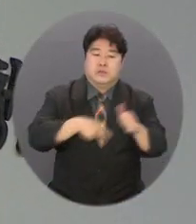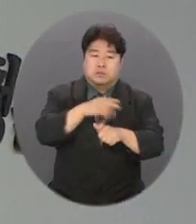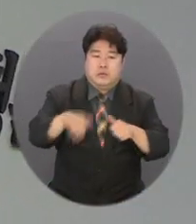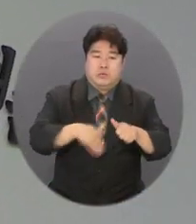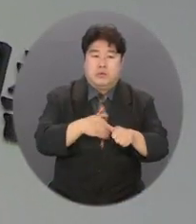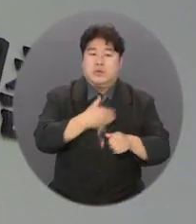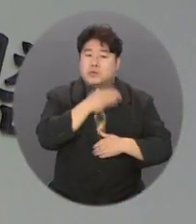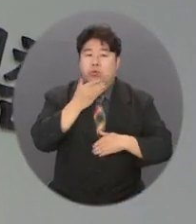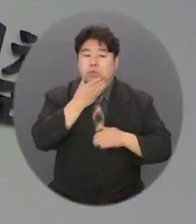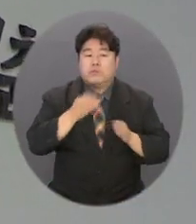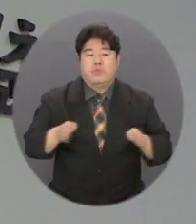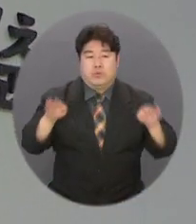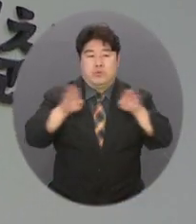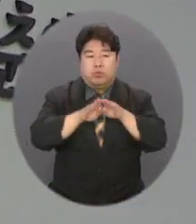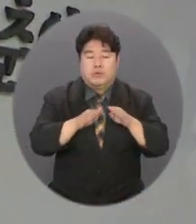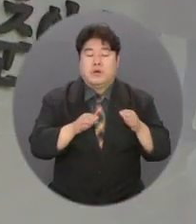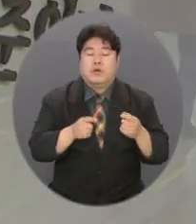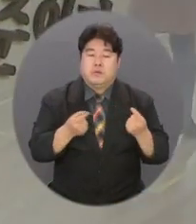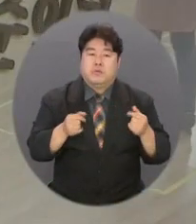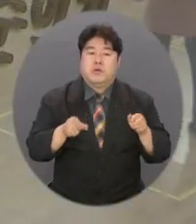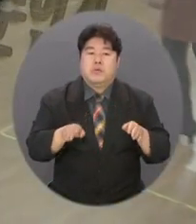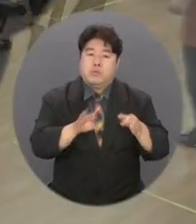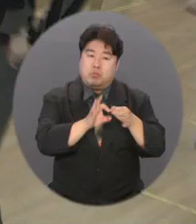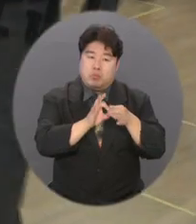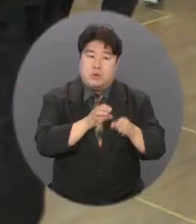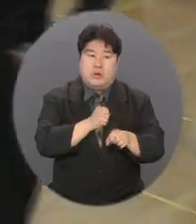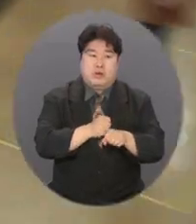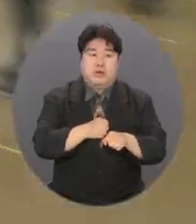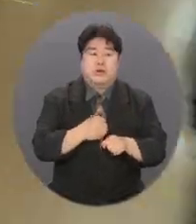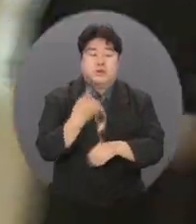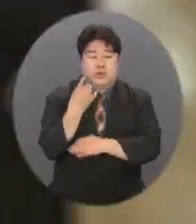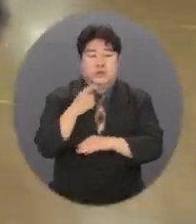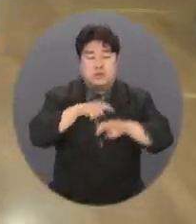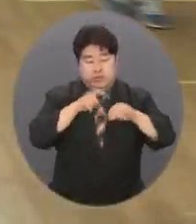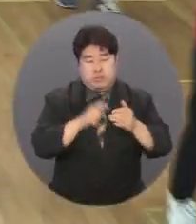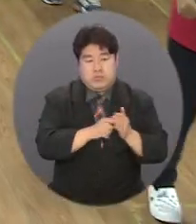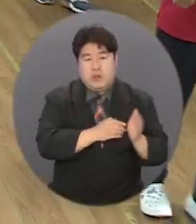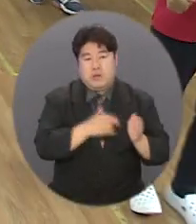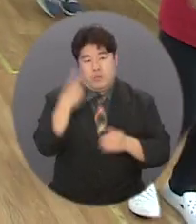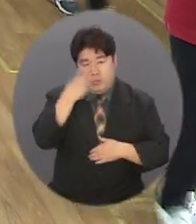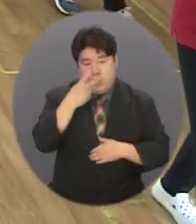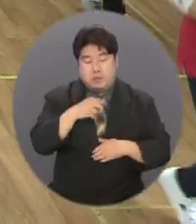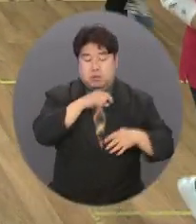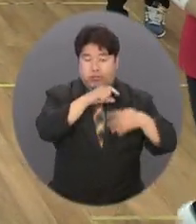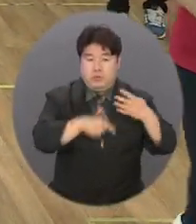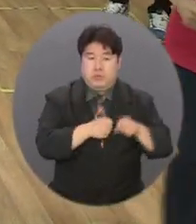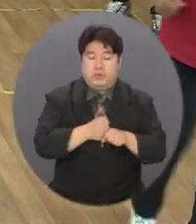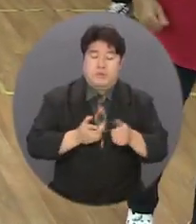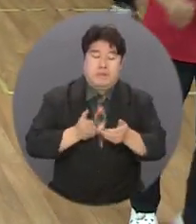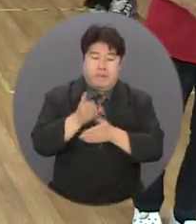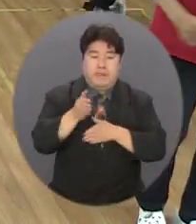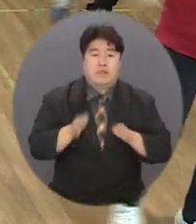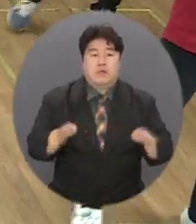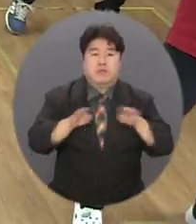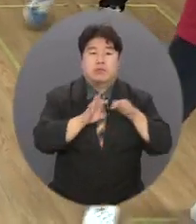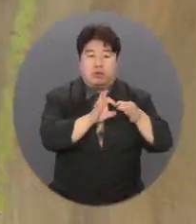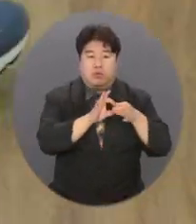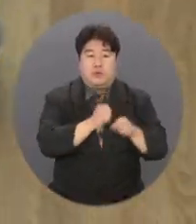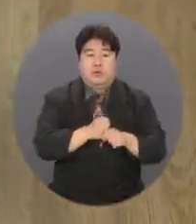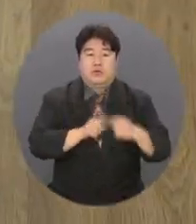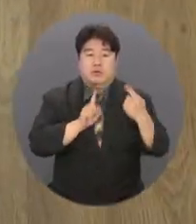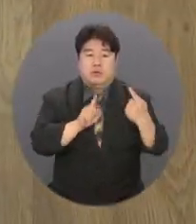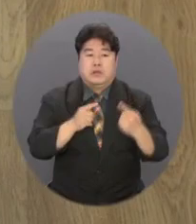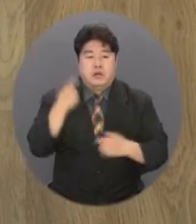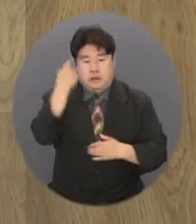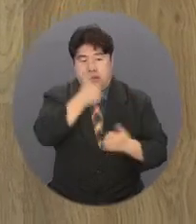노인복지관 을 비롯한 육안 기관들도 자체적인 마음 관리 프로그램과 함께 전문기관과 연계한 일대일